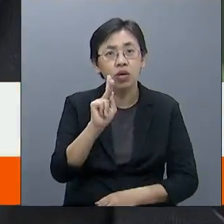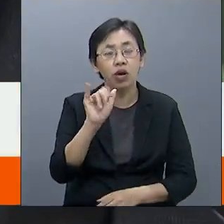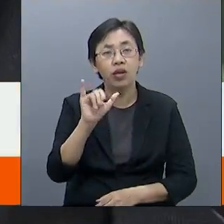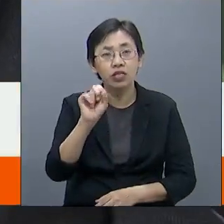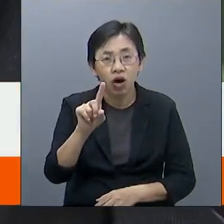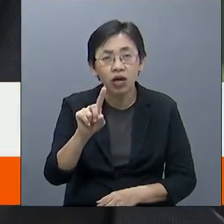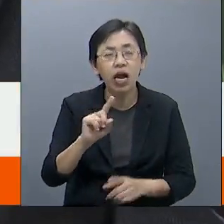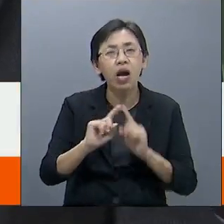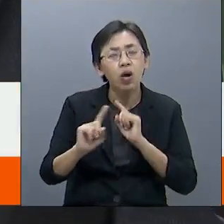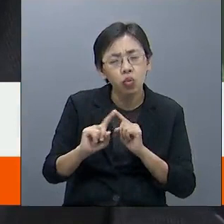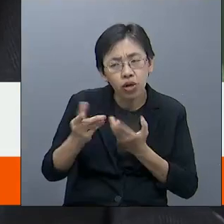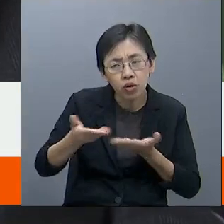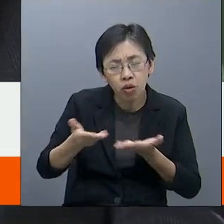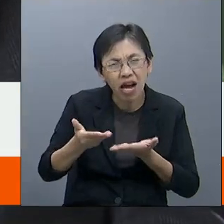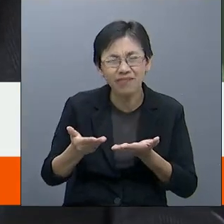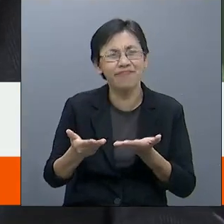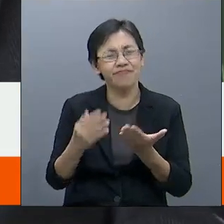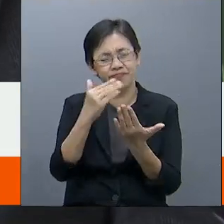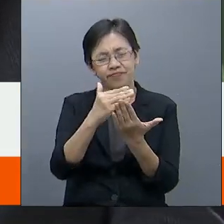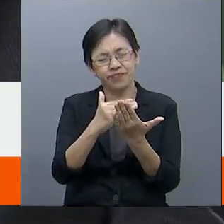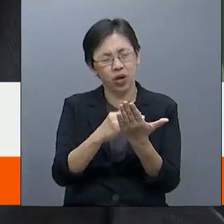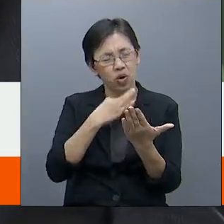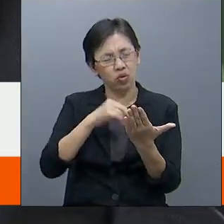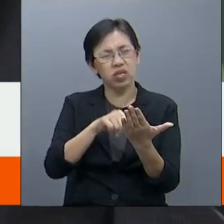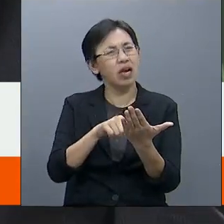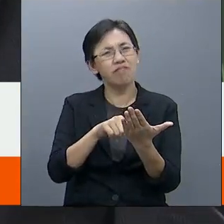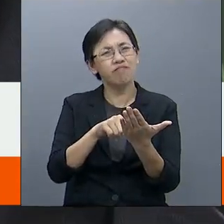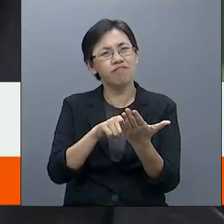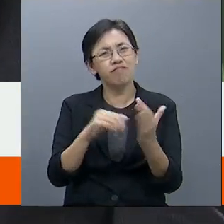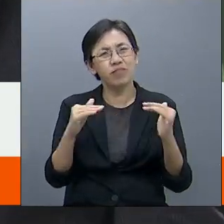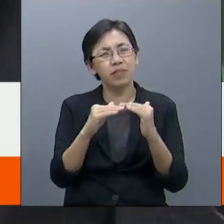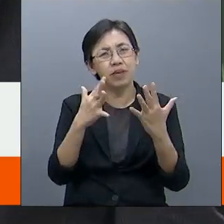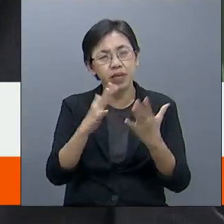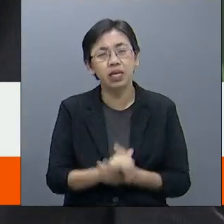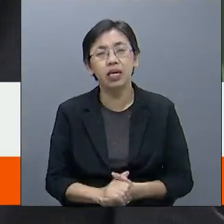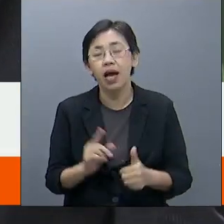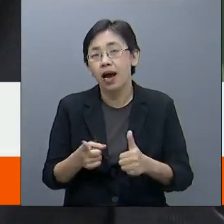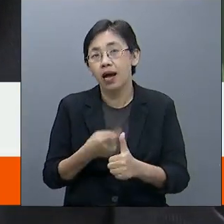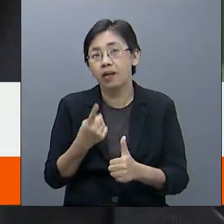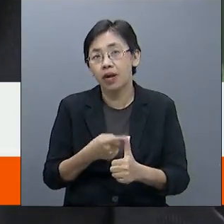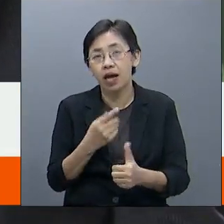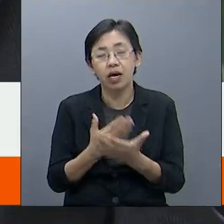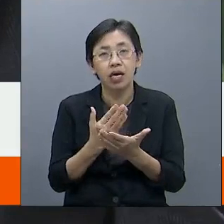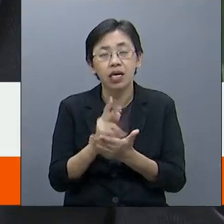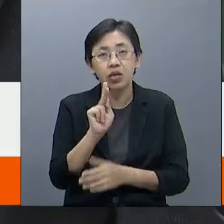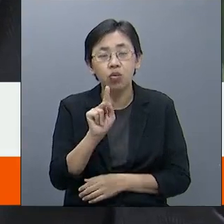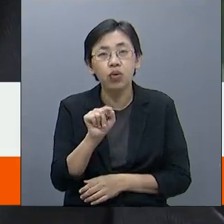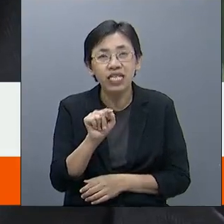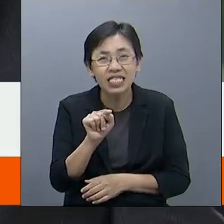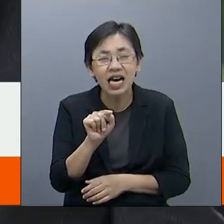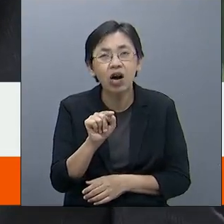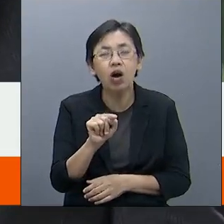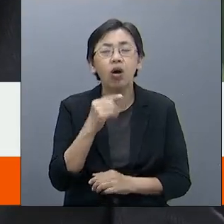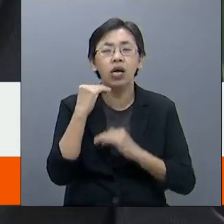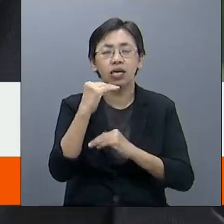ผู้กู้เนี่ยมันก็มีความไม่ถูกต้องและไม่เป็นธรรมอยู่หลายประการนะครับอันแรกเลยก็คือว่าสินเชื่อตัวนี้ถูกกำหนดไว้15